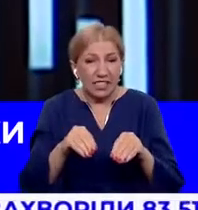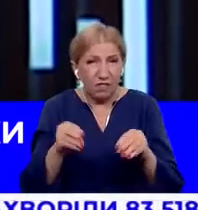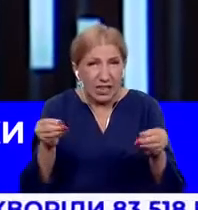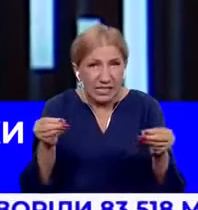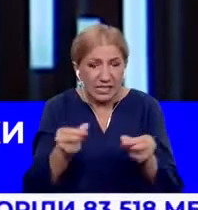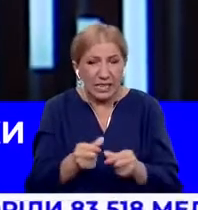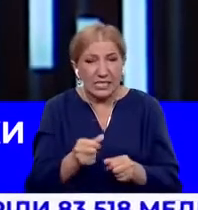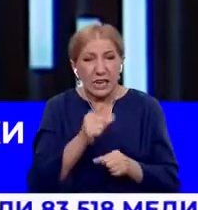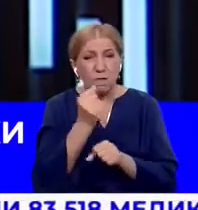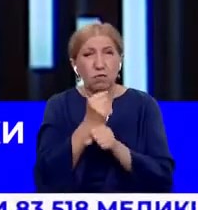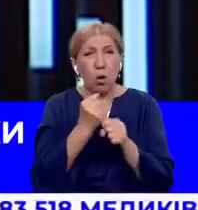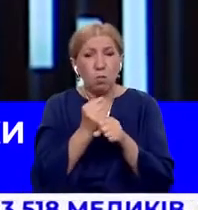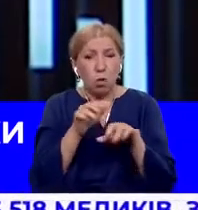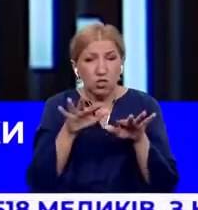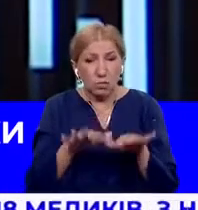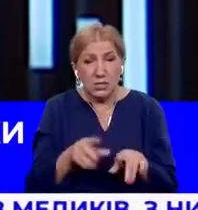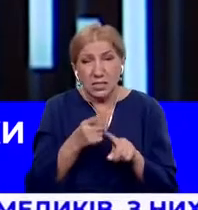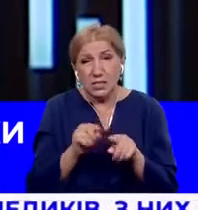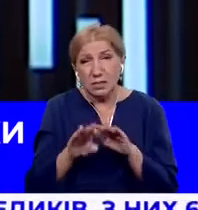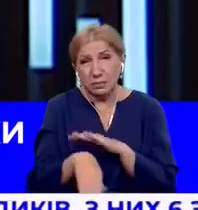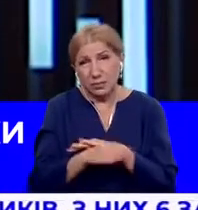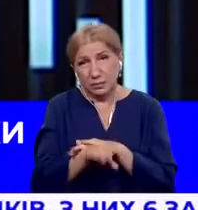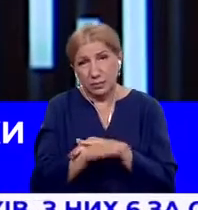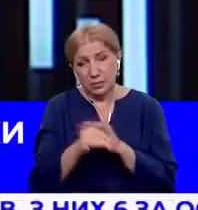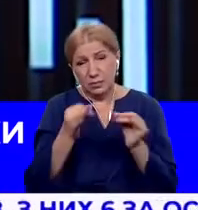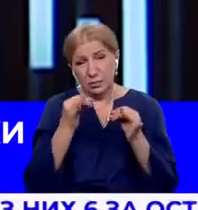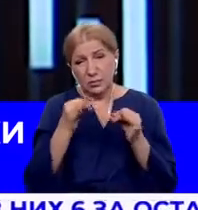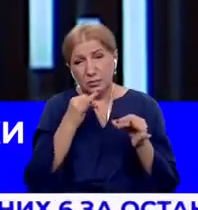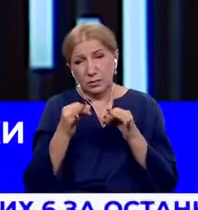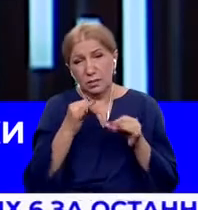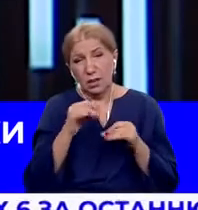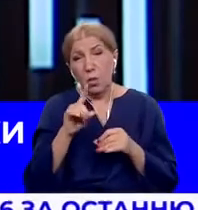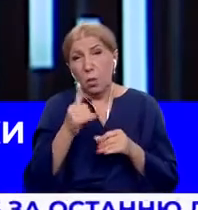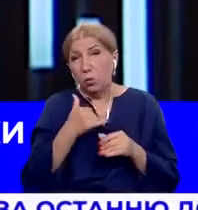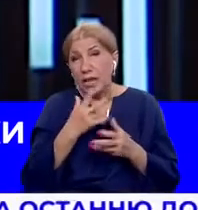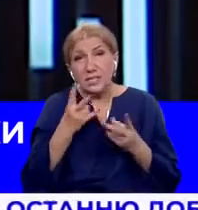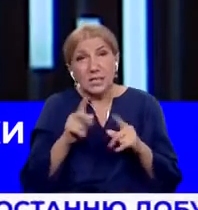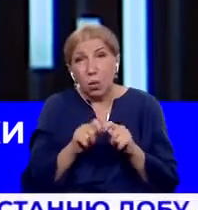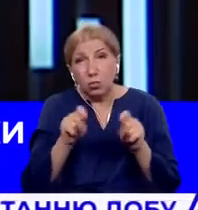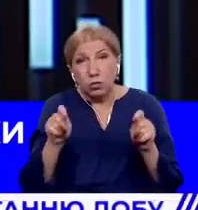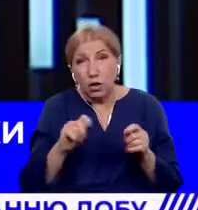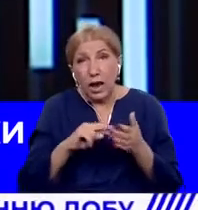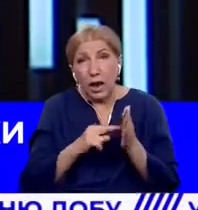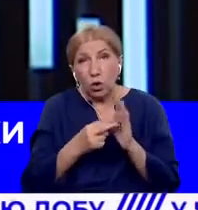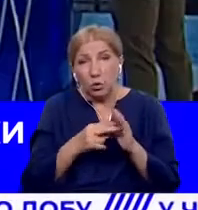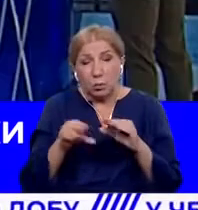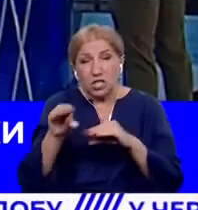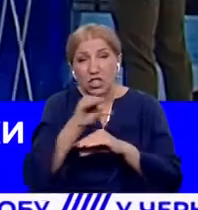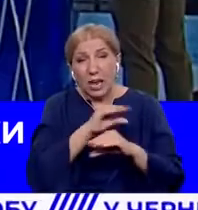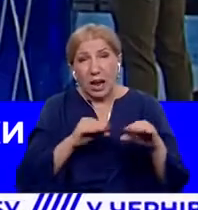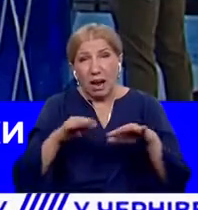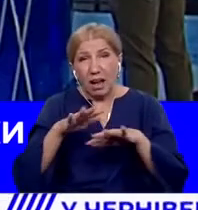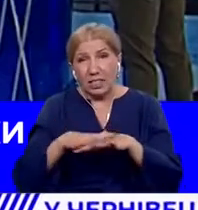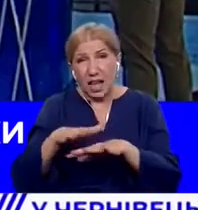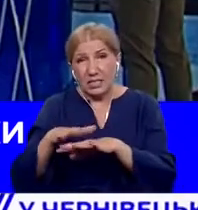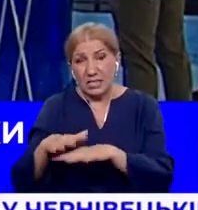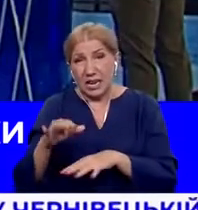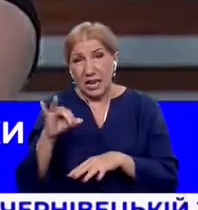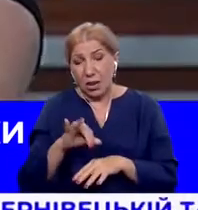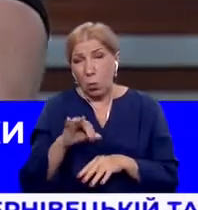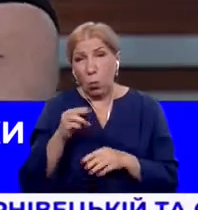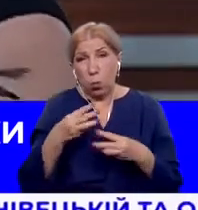в створення робочих місць. Це поки що залишається розмовами, як на мене, бо в нас не утворені економічні кластери. І уряд